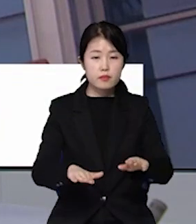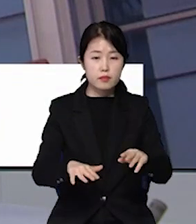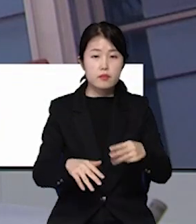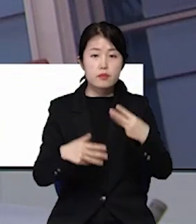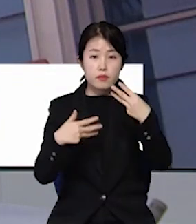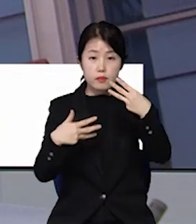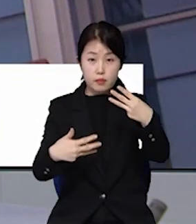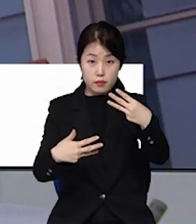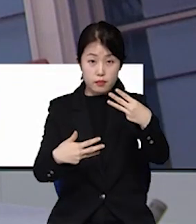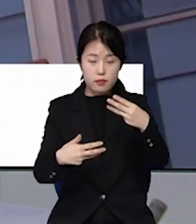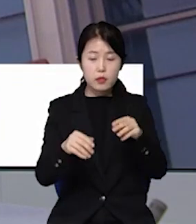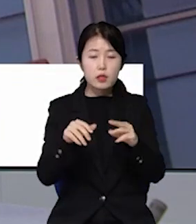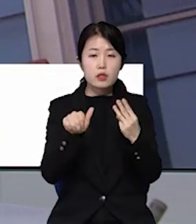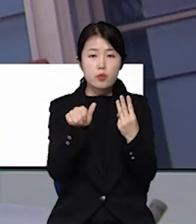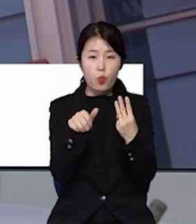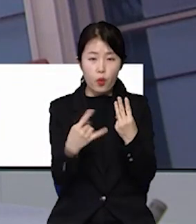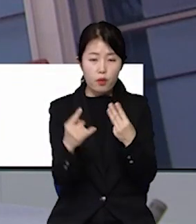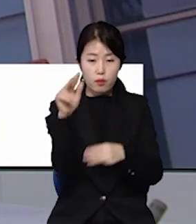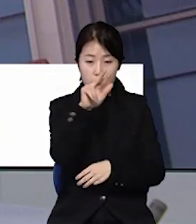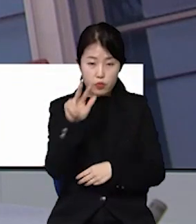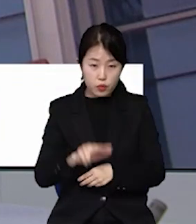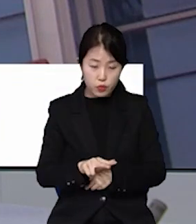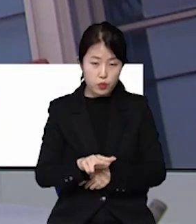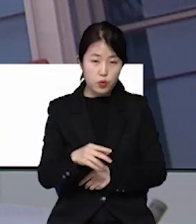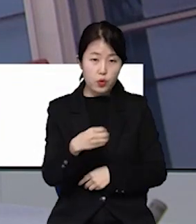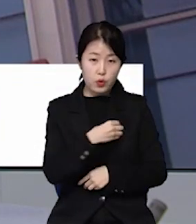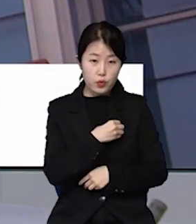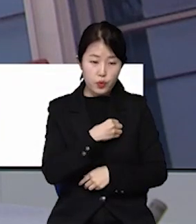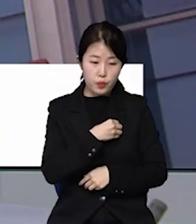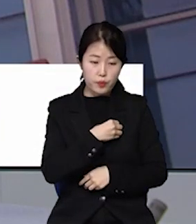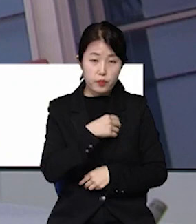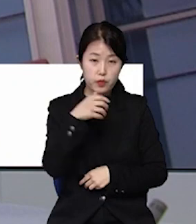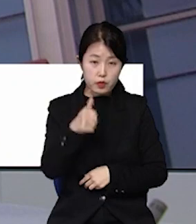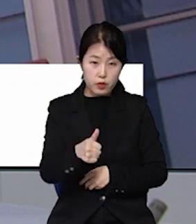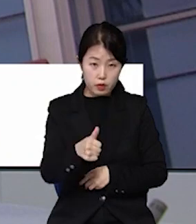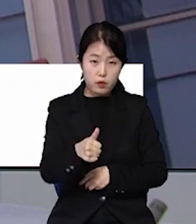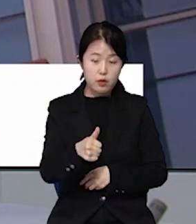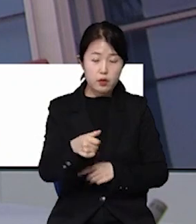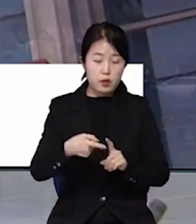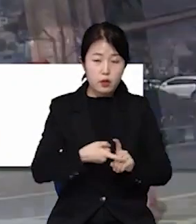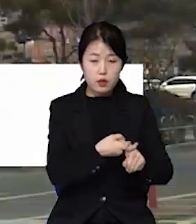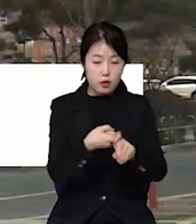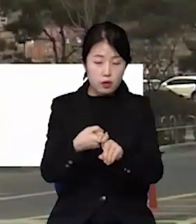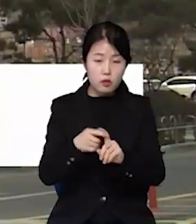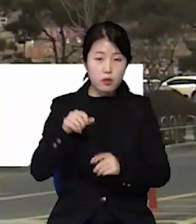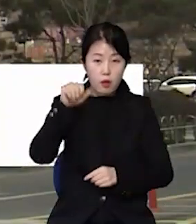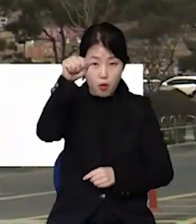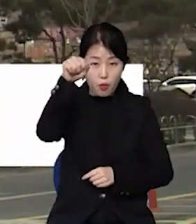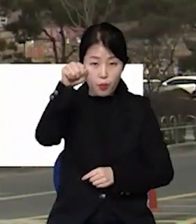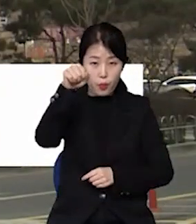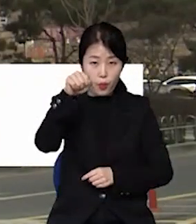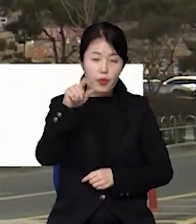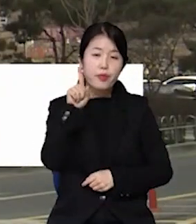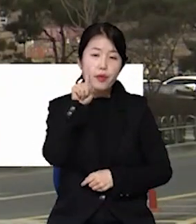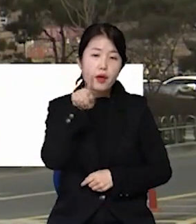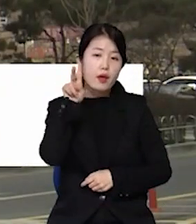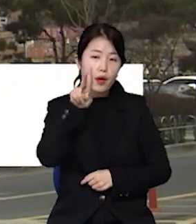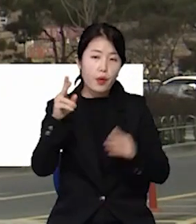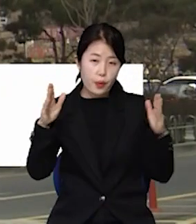8일 실시하는 제3회 전국 동시조합장 선거 후보자 등록 신청을 내일부터 이틀간